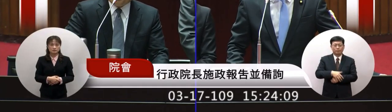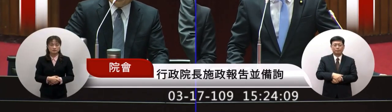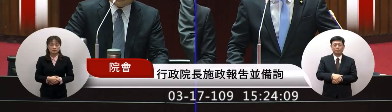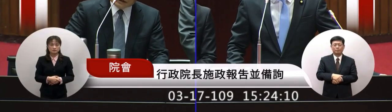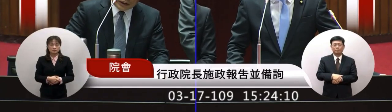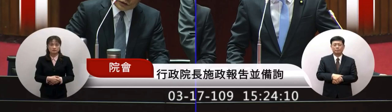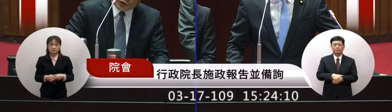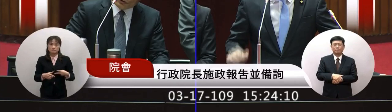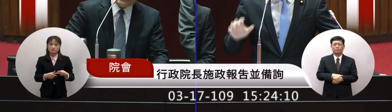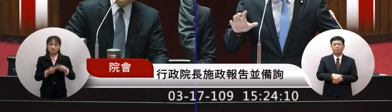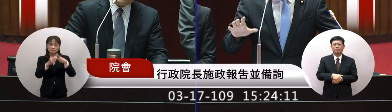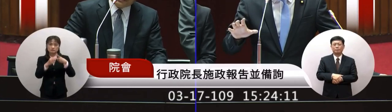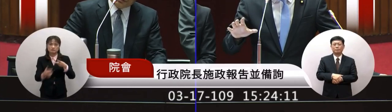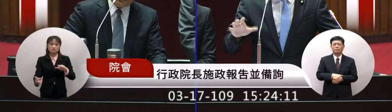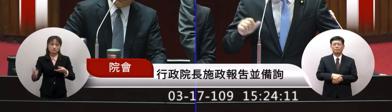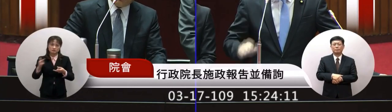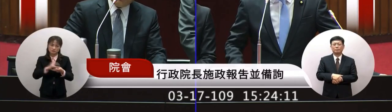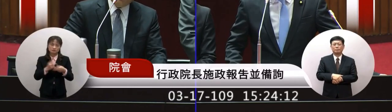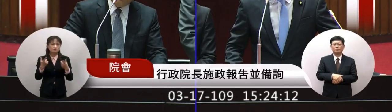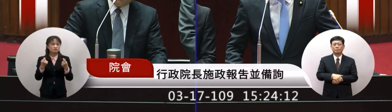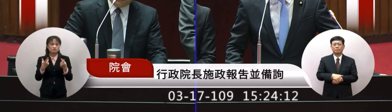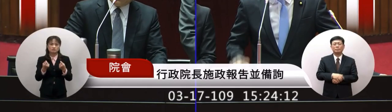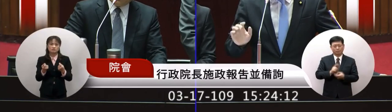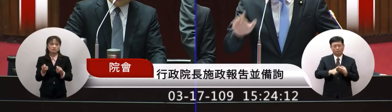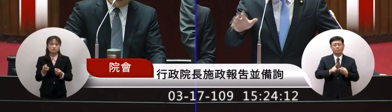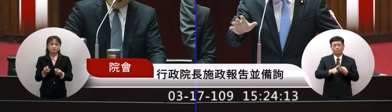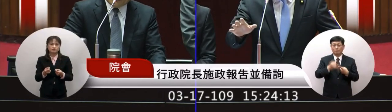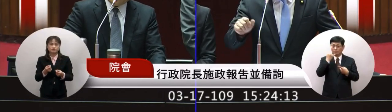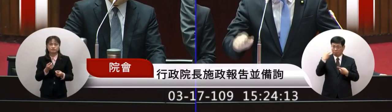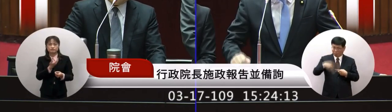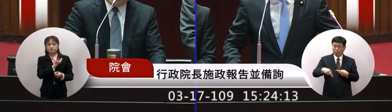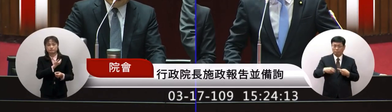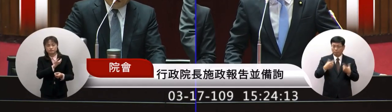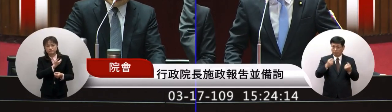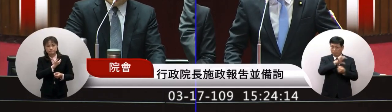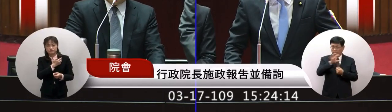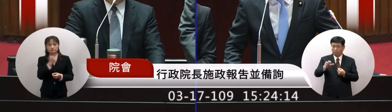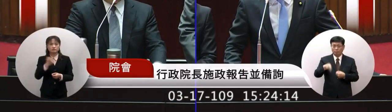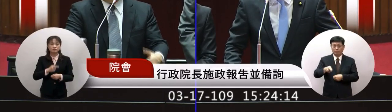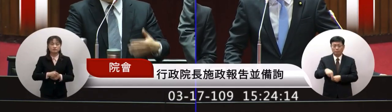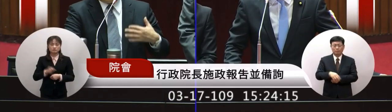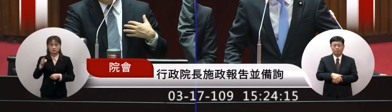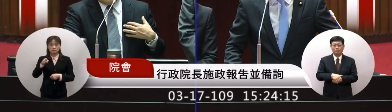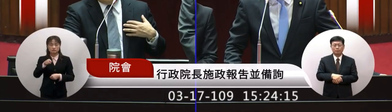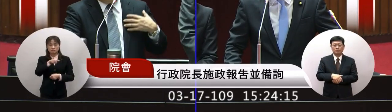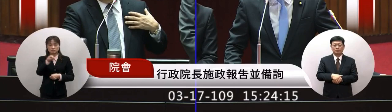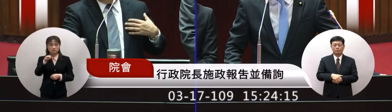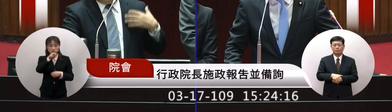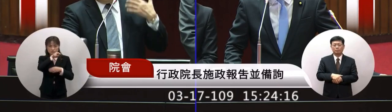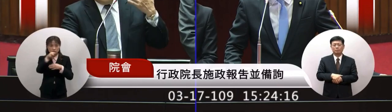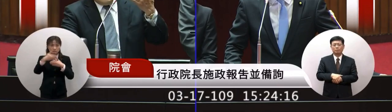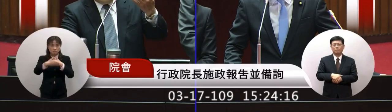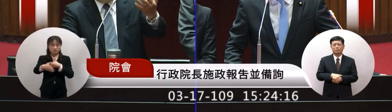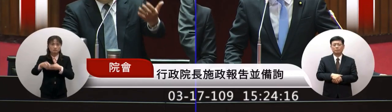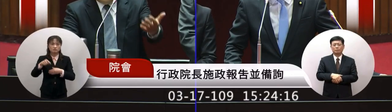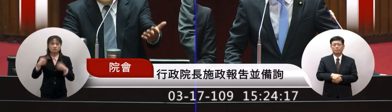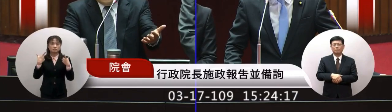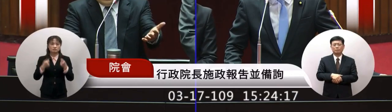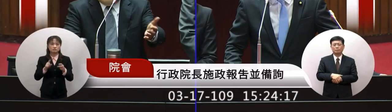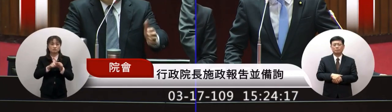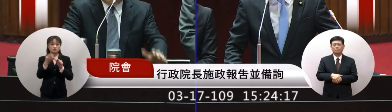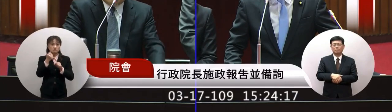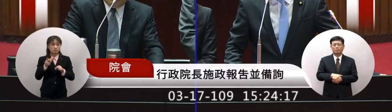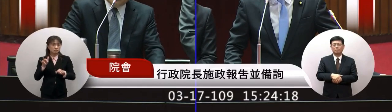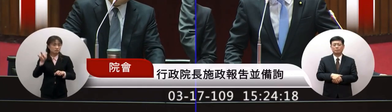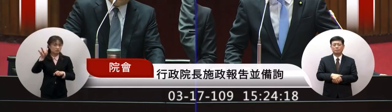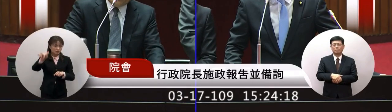波里面也受尽辛苦了， 是，可不可以再一次？ 你如果看看那个过程，我们要接回来，本来华航去接